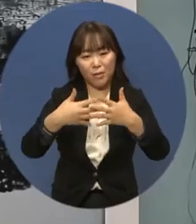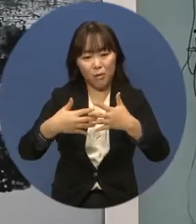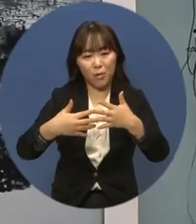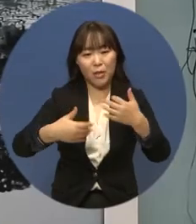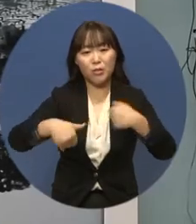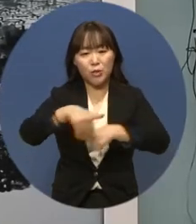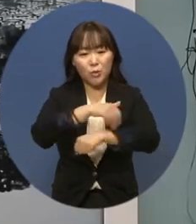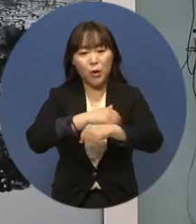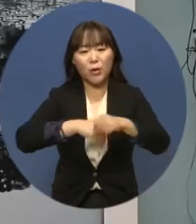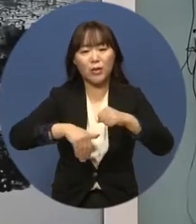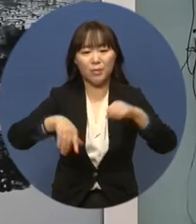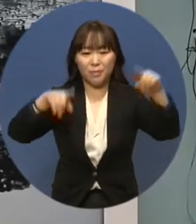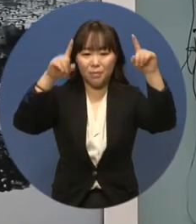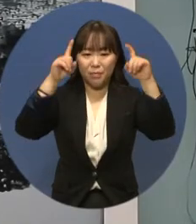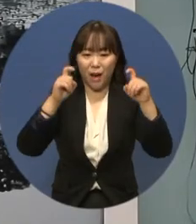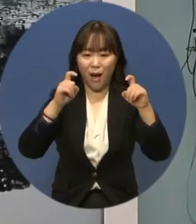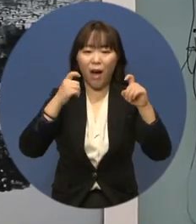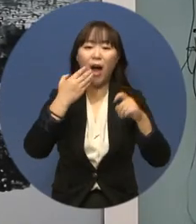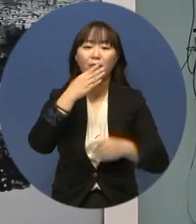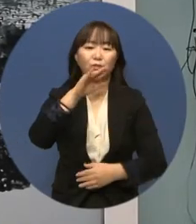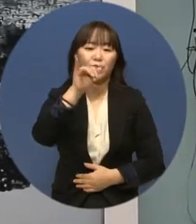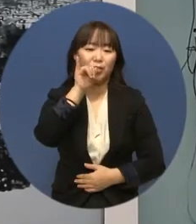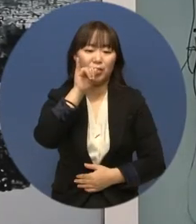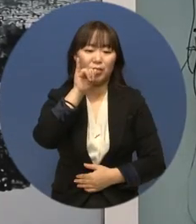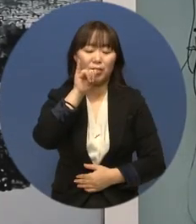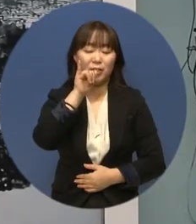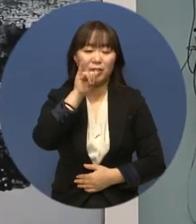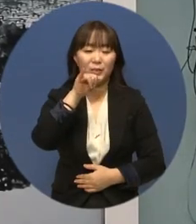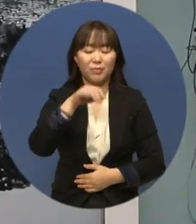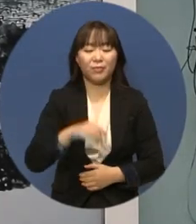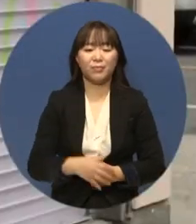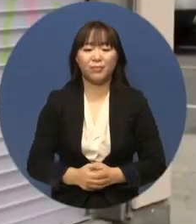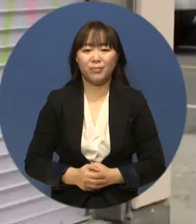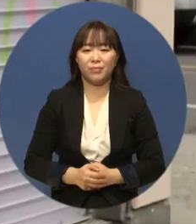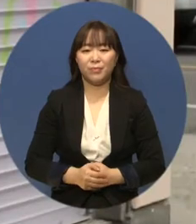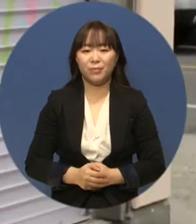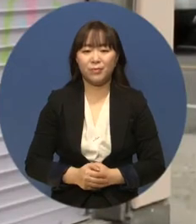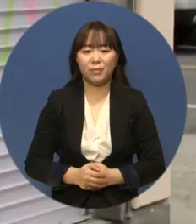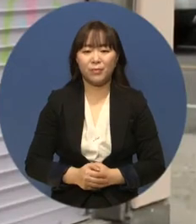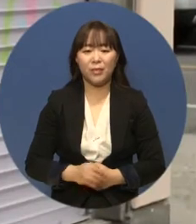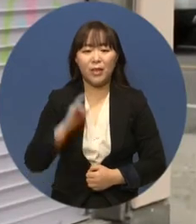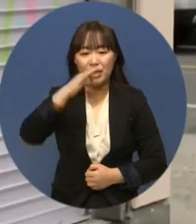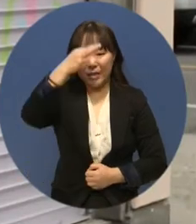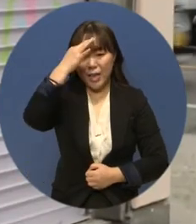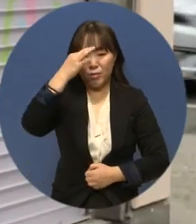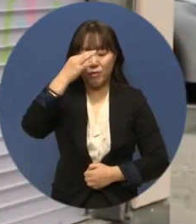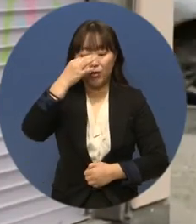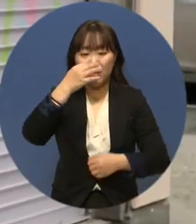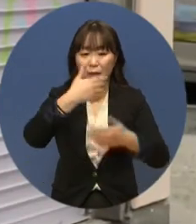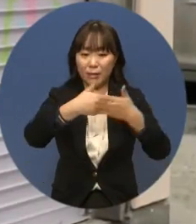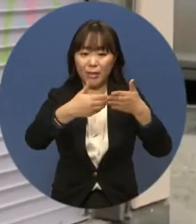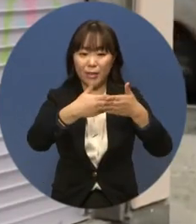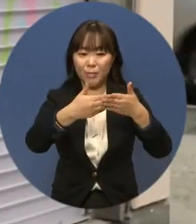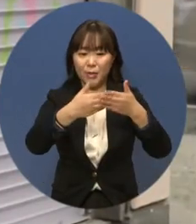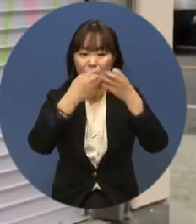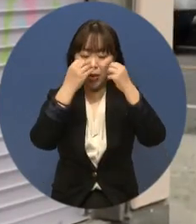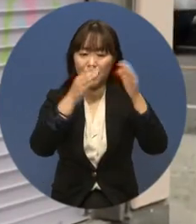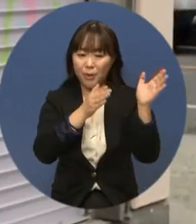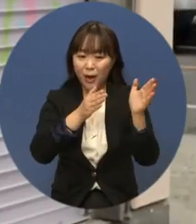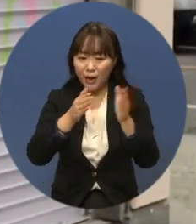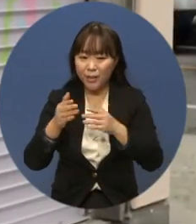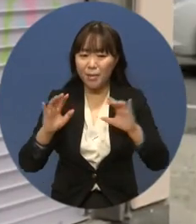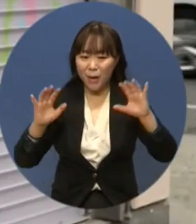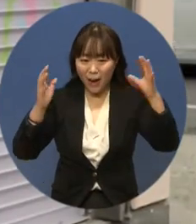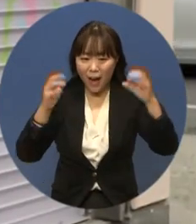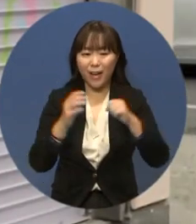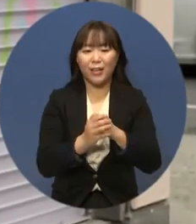배경으로 인증샷을 찍을 수 있는 포토존이 있습니다. 예술 작품으로 새롭게 단장한 웰컴 투